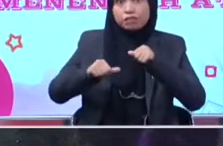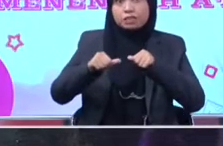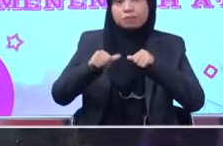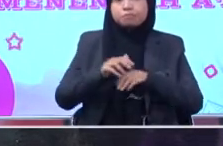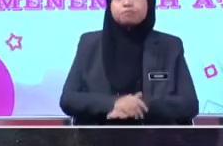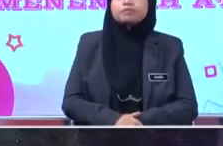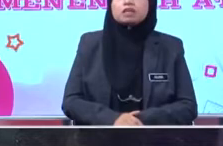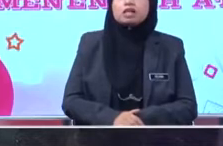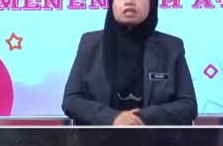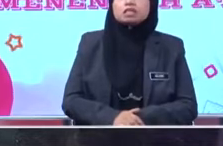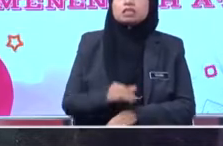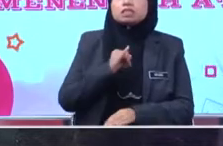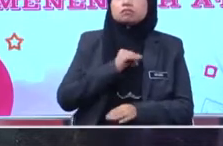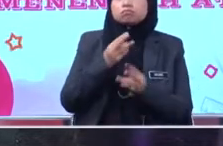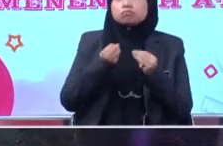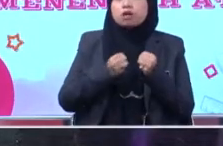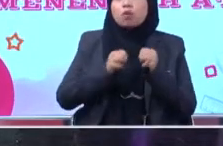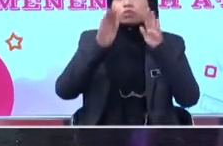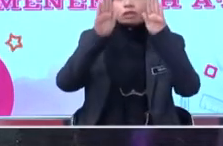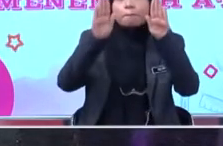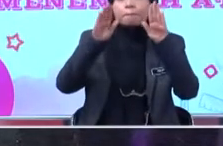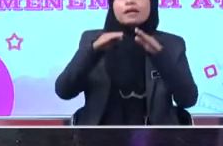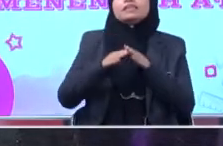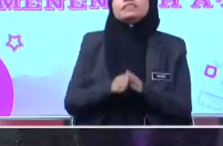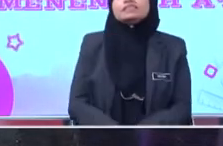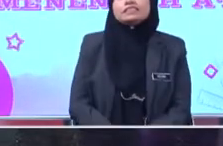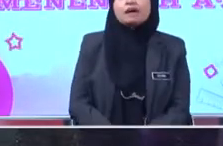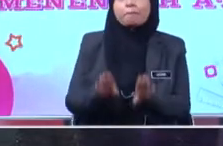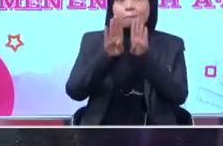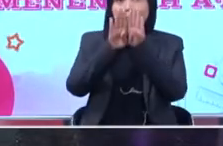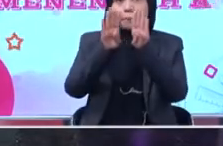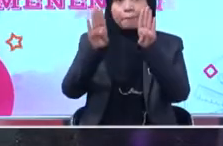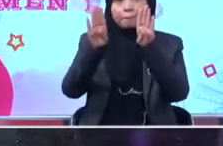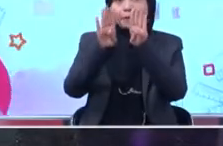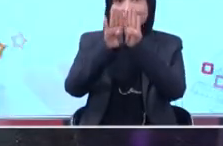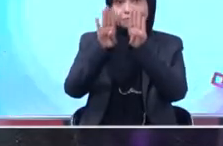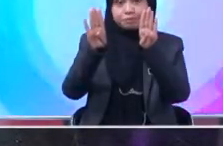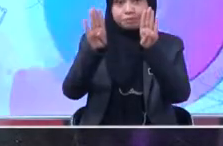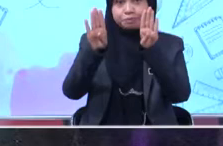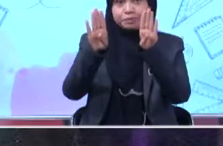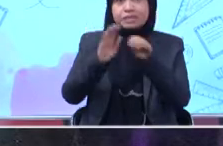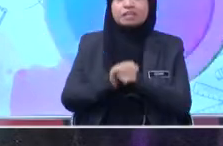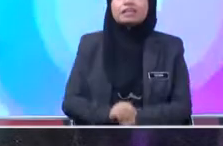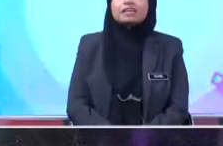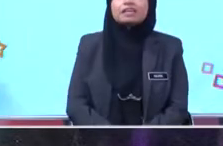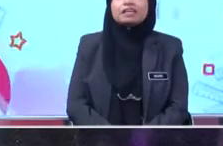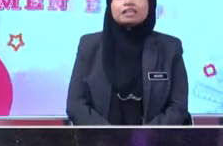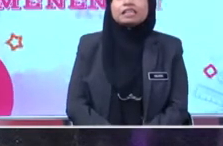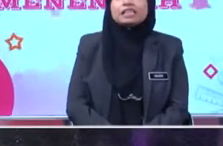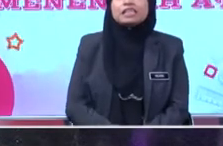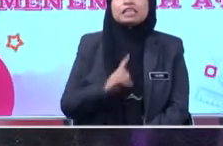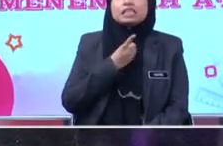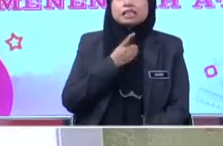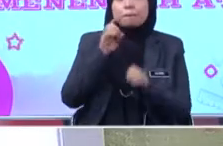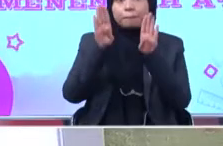Dari saya tanpa dekat papan I used A Tanda tidak kota pintar 3 maroke kita tanpa